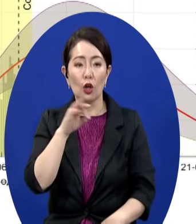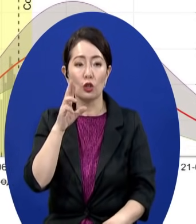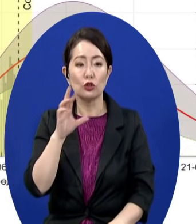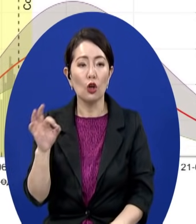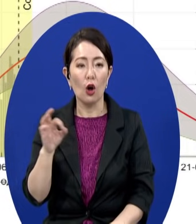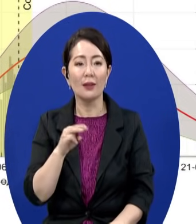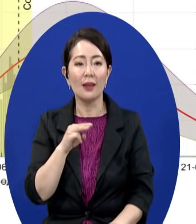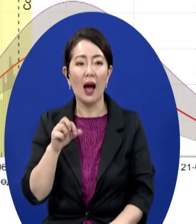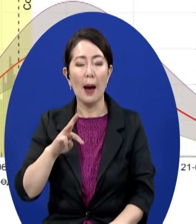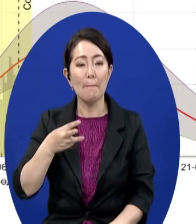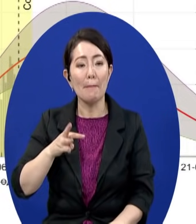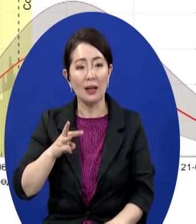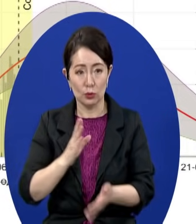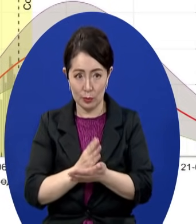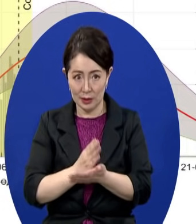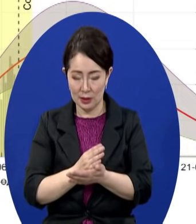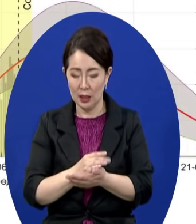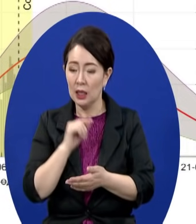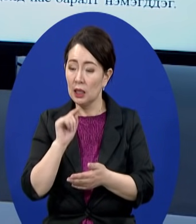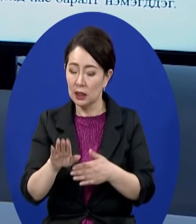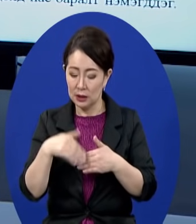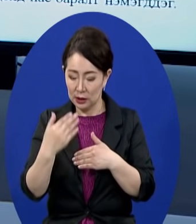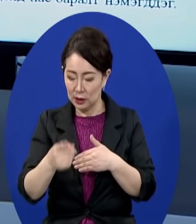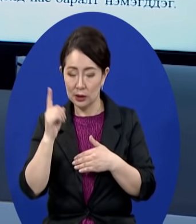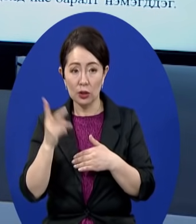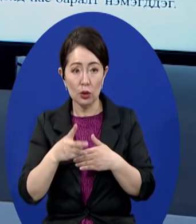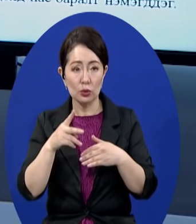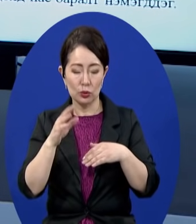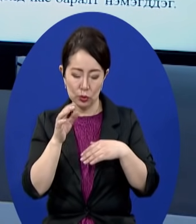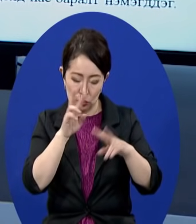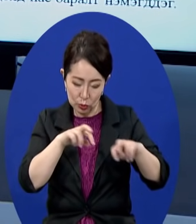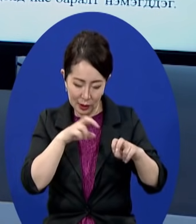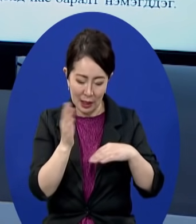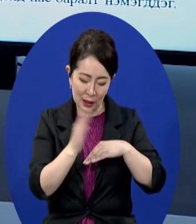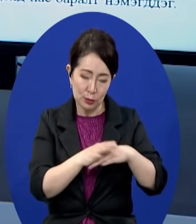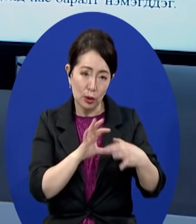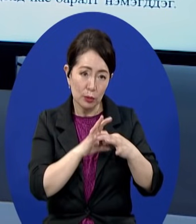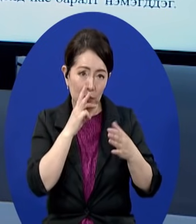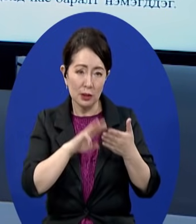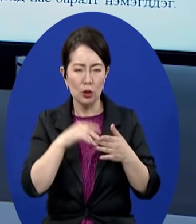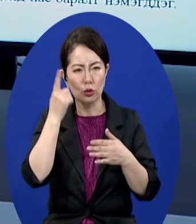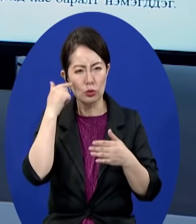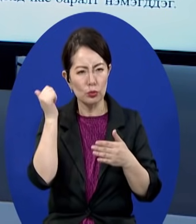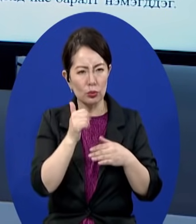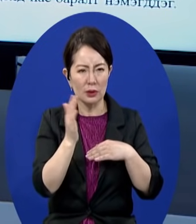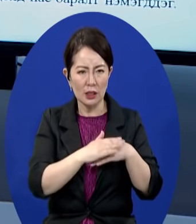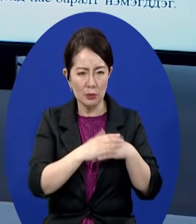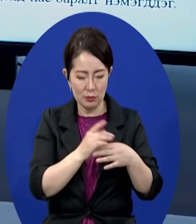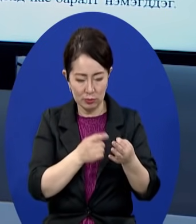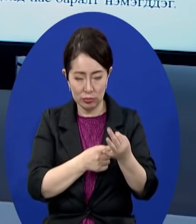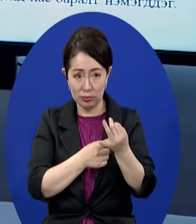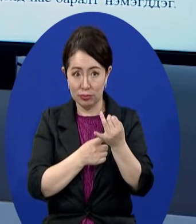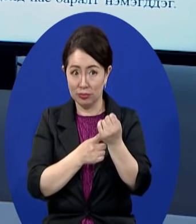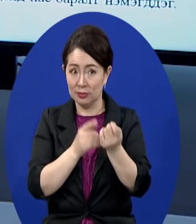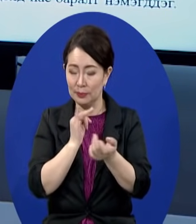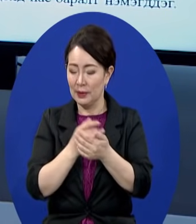бүхэн танилцуулъя. За дараагийн судалгаа нас оролттой холбоотой мэдээлэлээс танилцуулъя. За өдөр болгон нас оролт бүртгэгдэж байгаа учраас